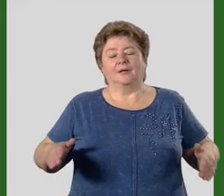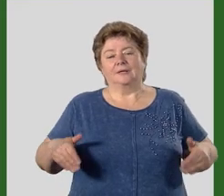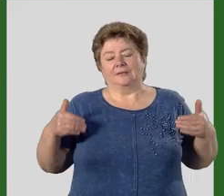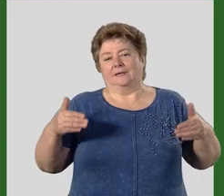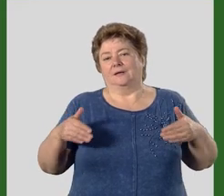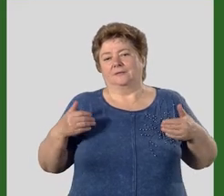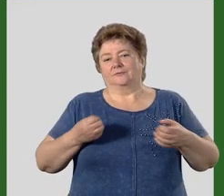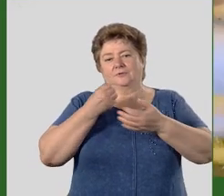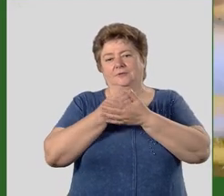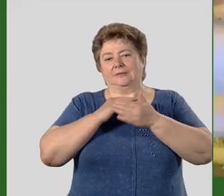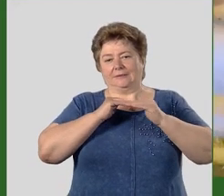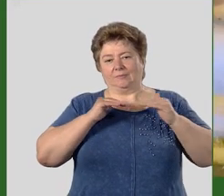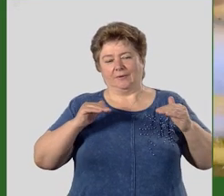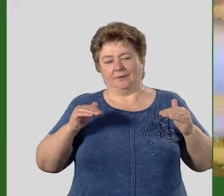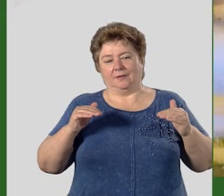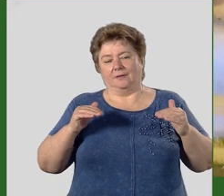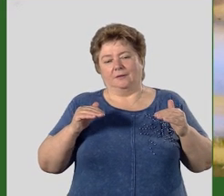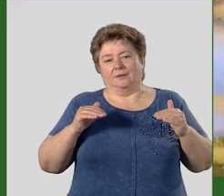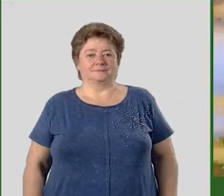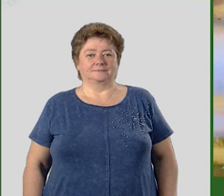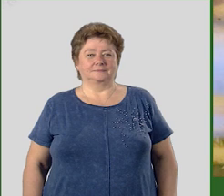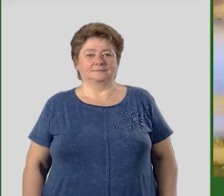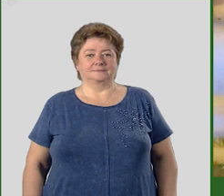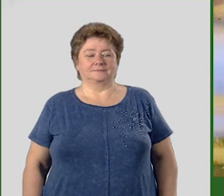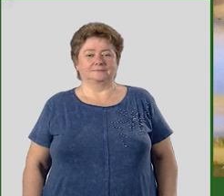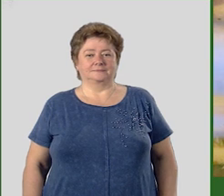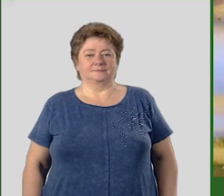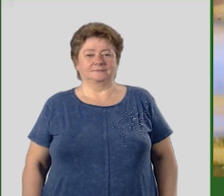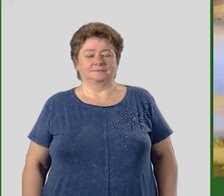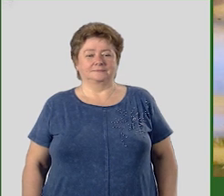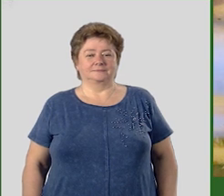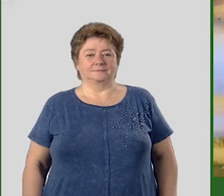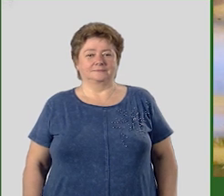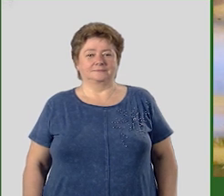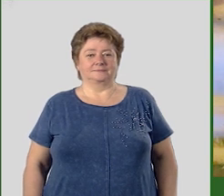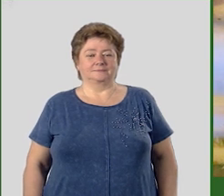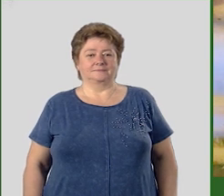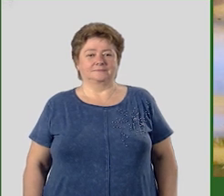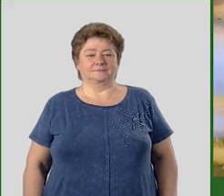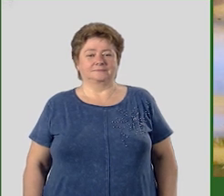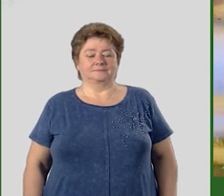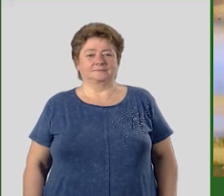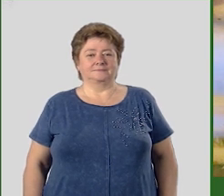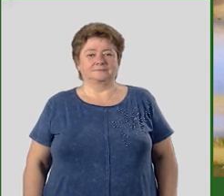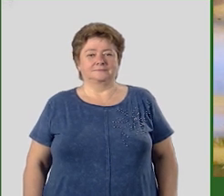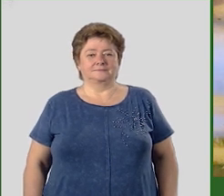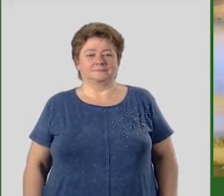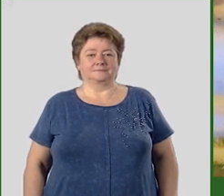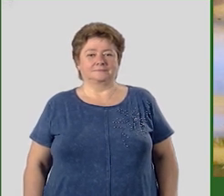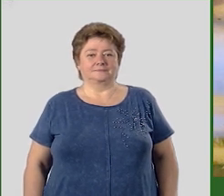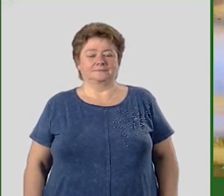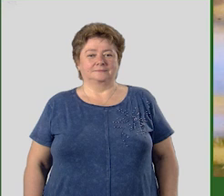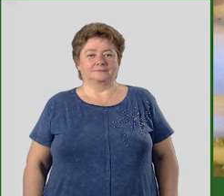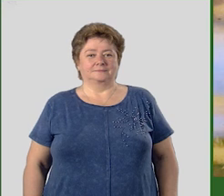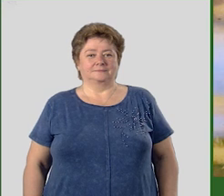Здравствуйте, дорогие ребята! А мне сродни простой жираф и леопард изысканный и важный, и в